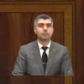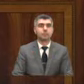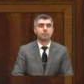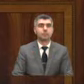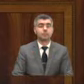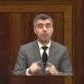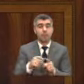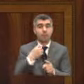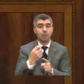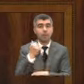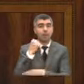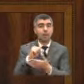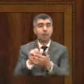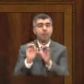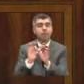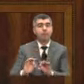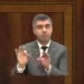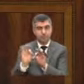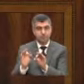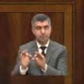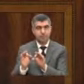قطاع غير المهيكل.